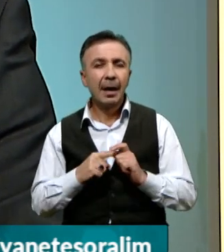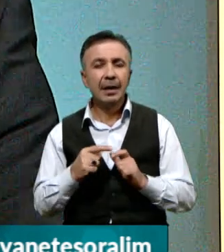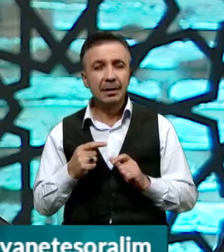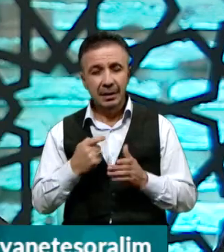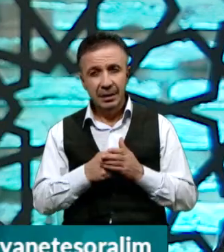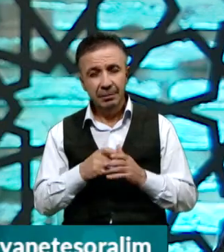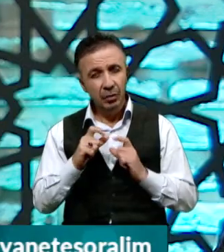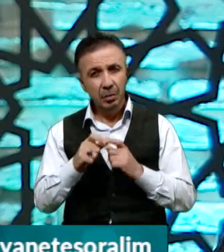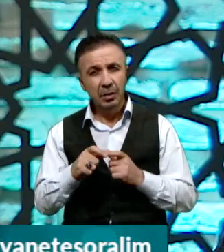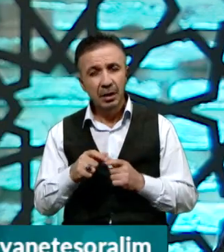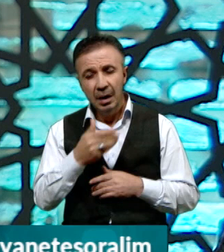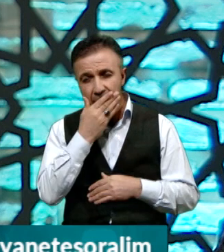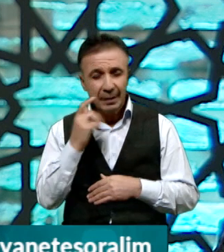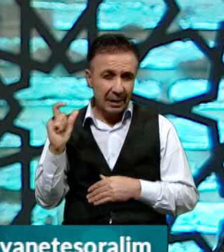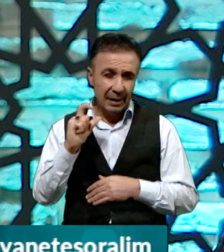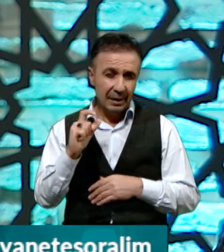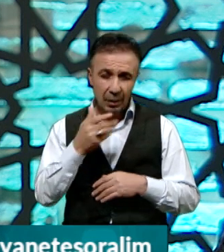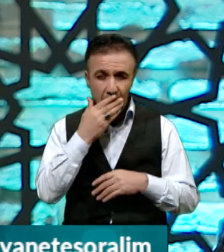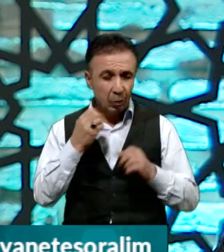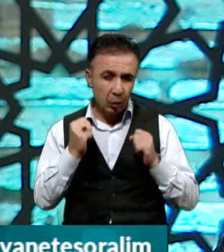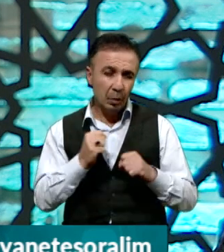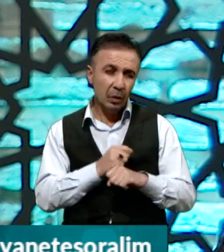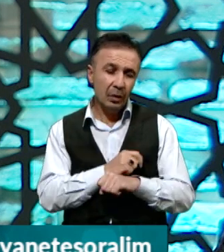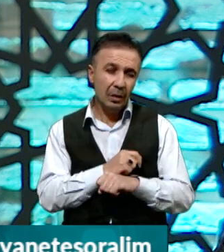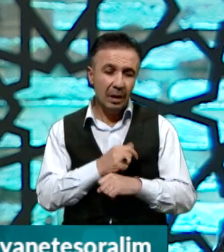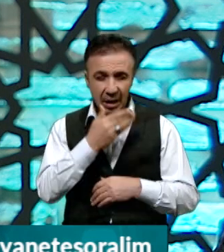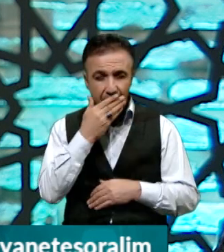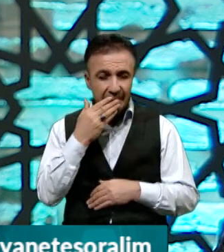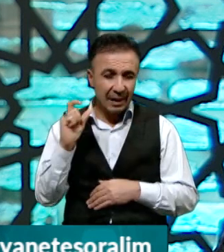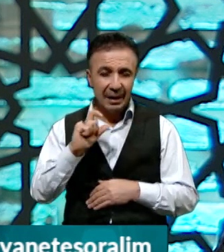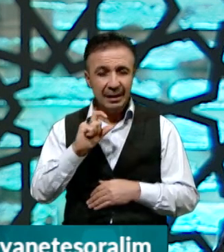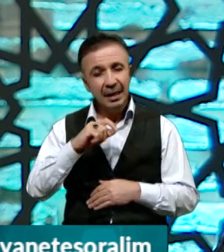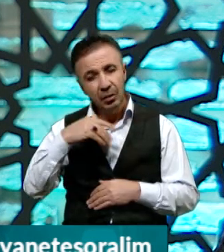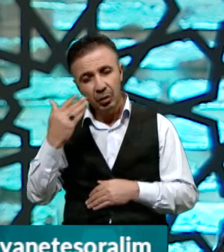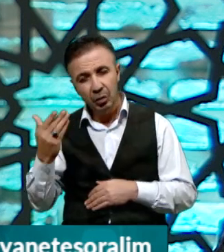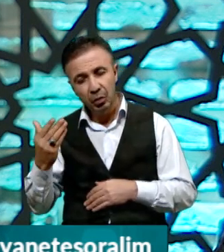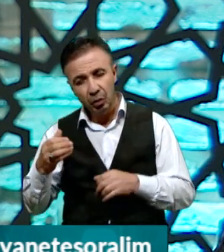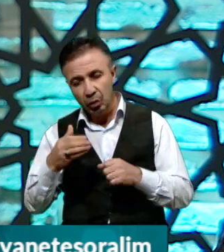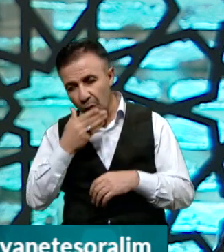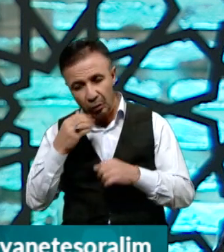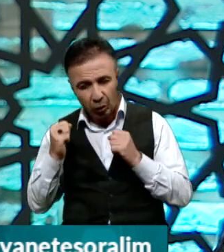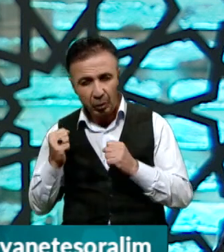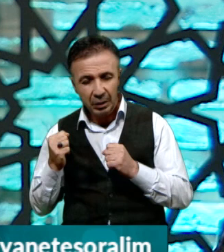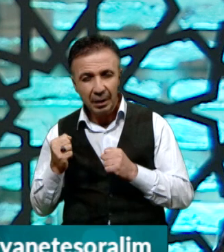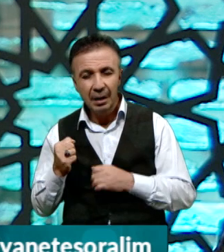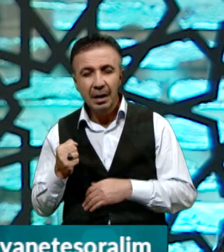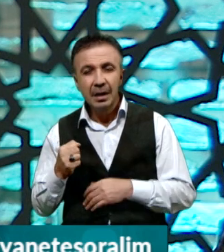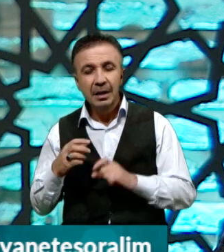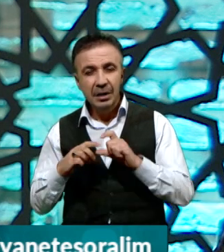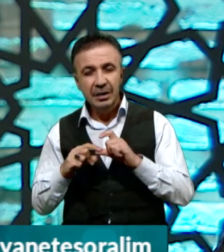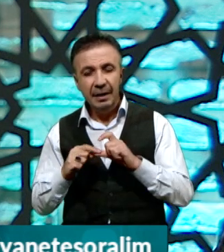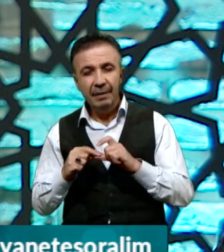de Ramazan ayında tutulan Ramazan ayından sonra tutulan Şevval oruçlarında sahur yapan bazı